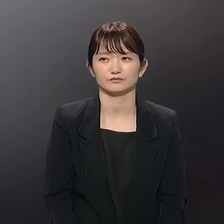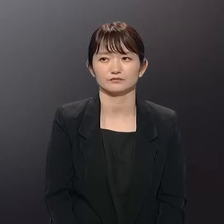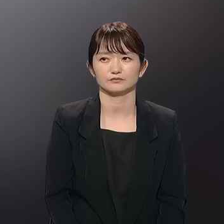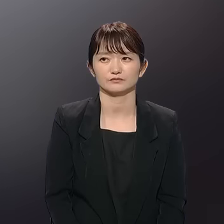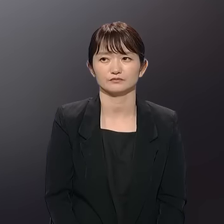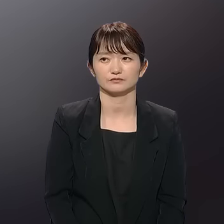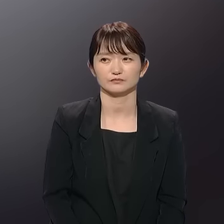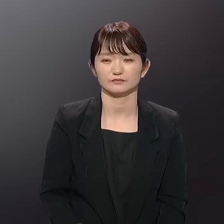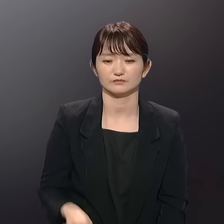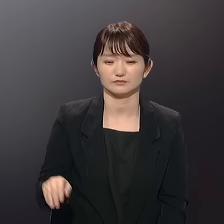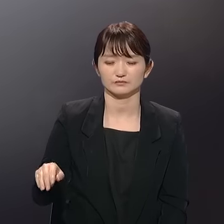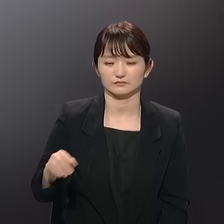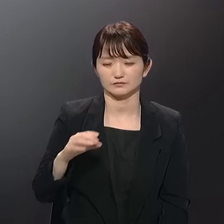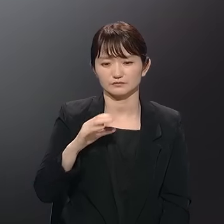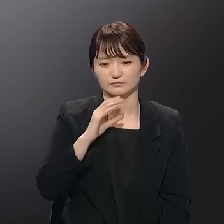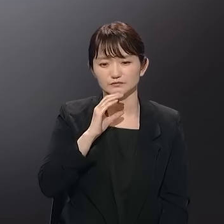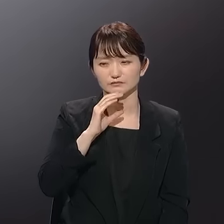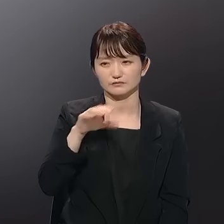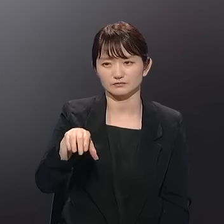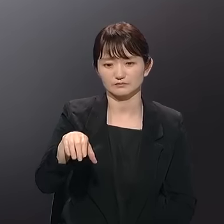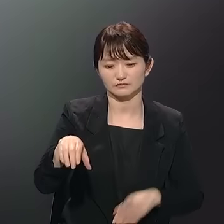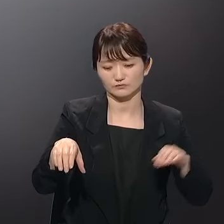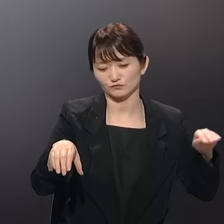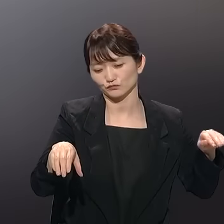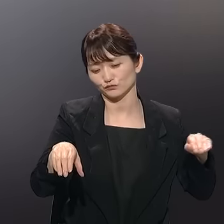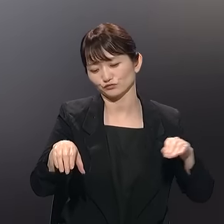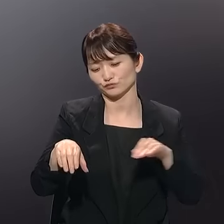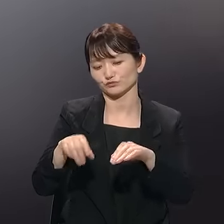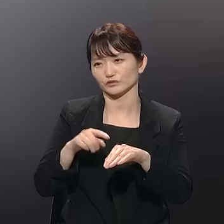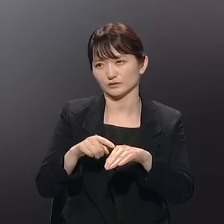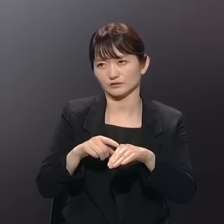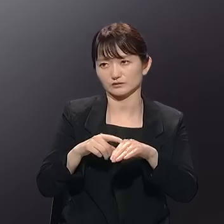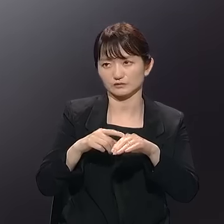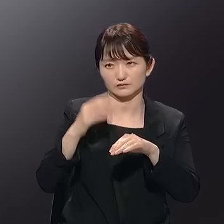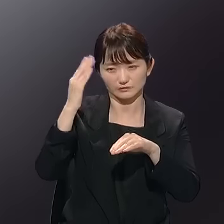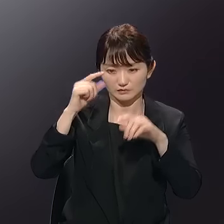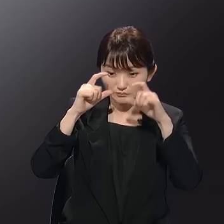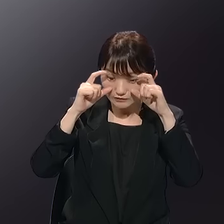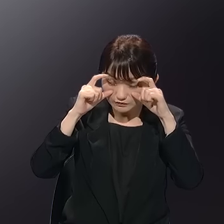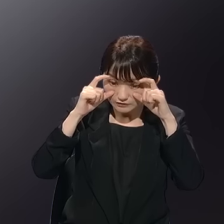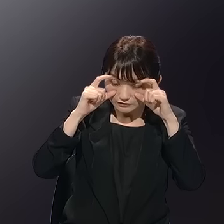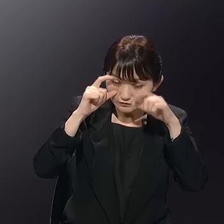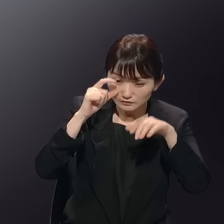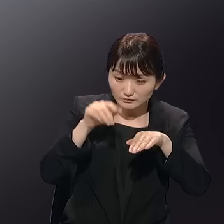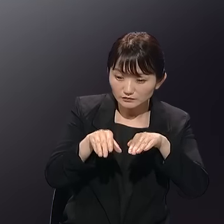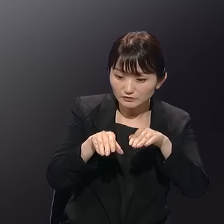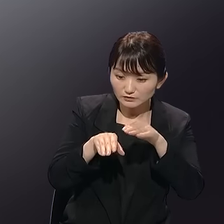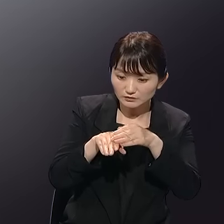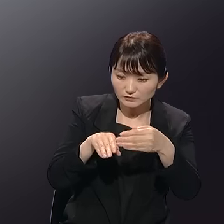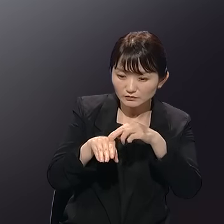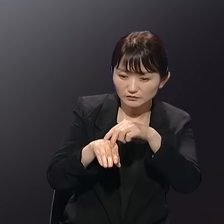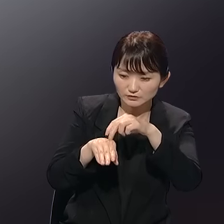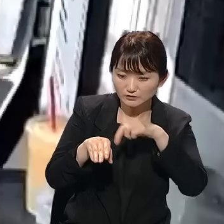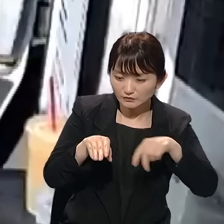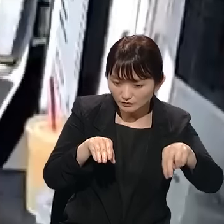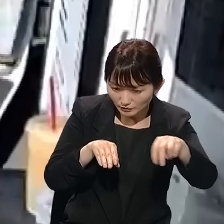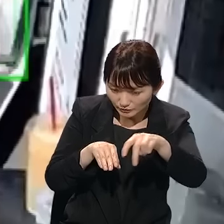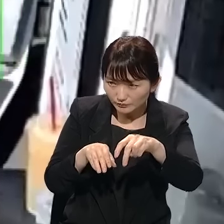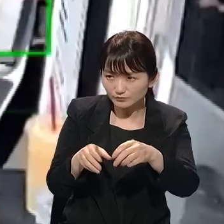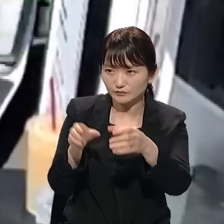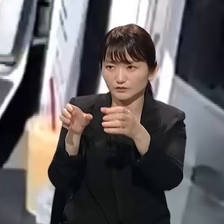네, 드라이브스루 커피숍입니다. 선글라스 낀 남성이 나와 있는데요. 차에 있던 커피와 물을 다시 꺼내서 선반에